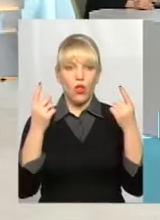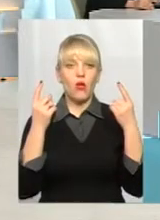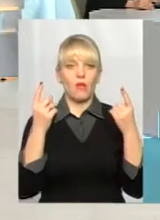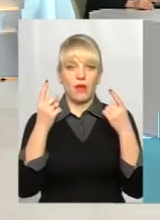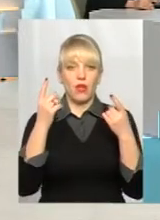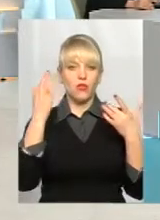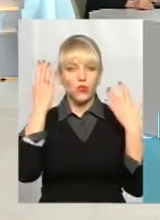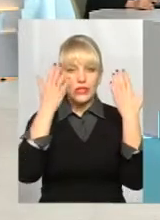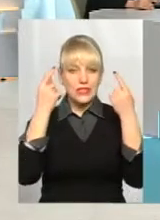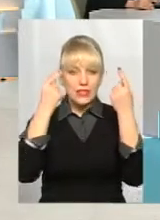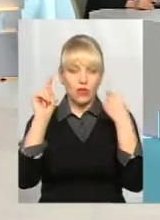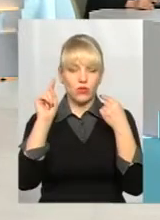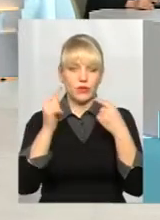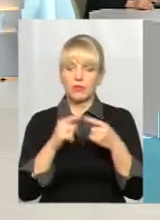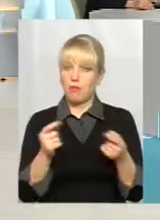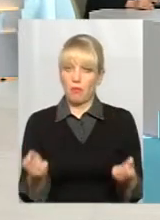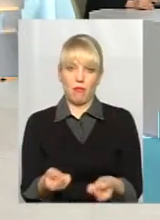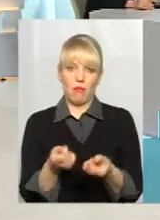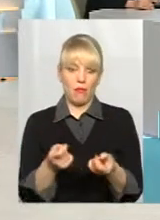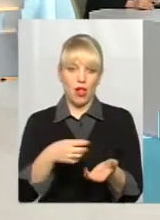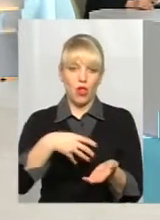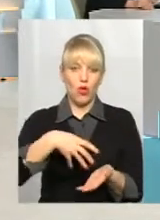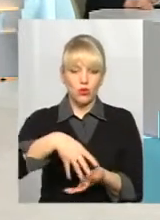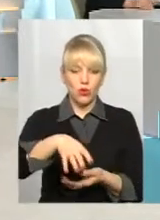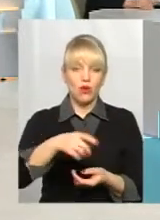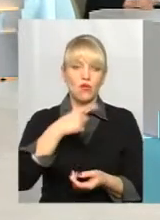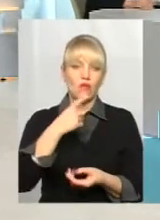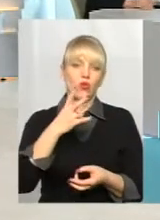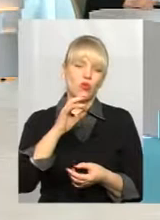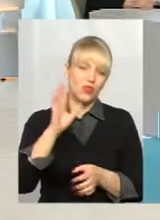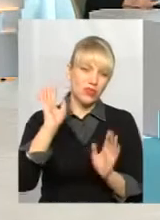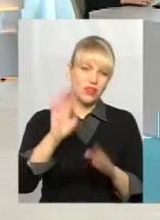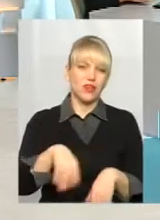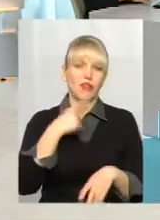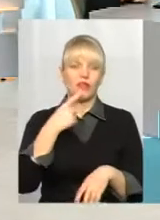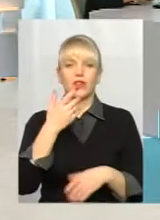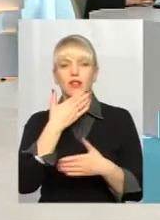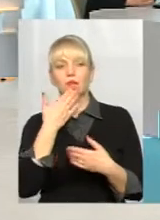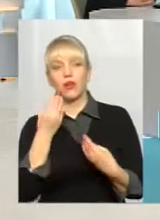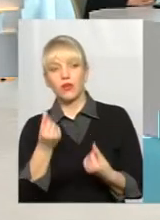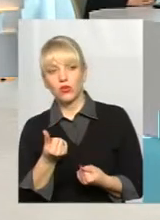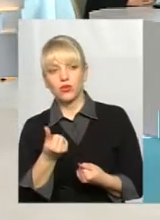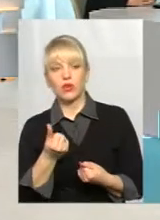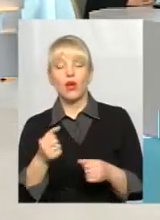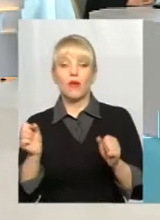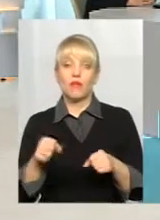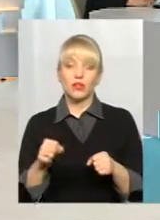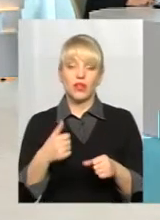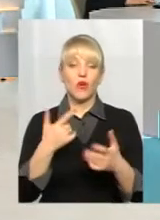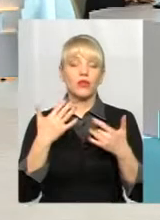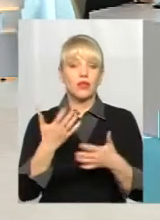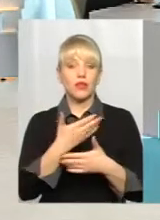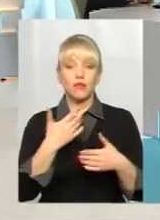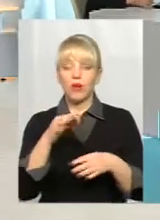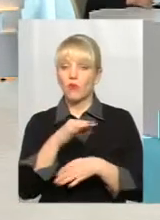задумки, мало дві смуги, але Бог з ним. Скажуть, нема коштів, напевно, щось інше ну, скажуть. Можливо, ми, оскільки так. проєкту ми ще не